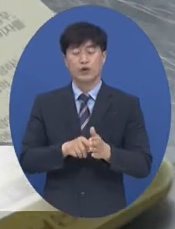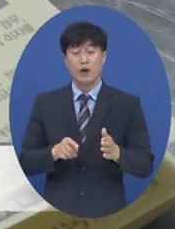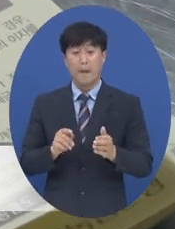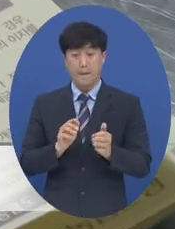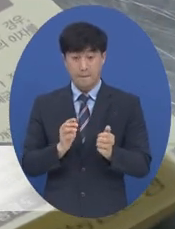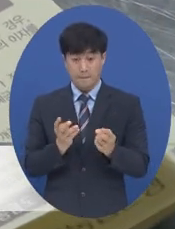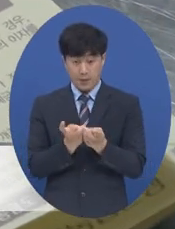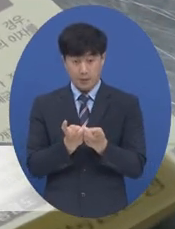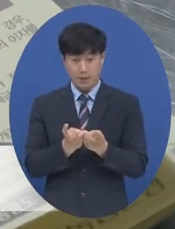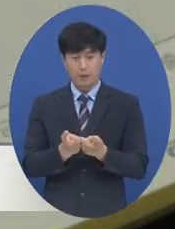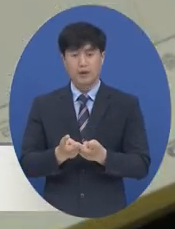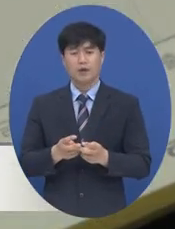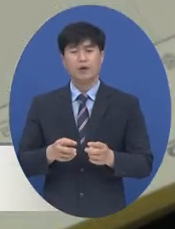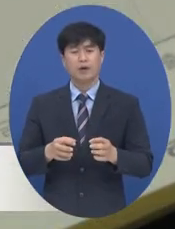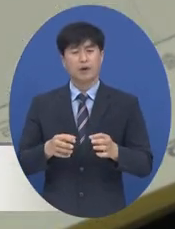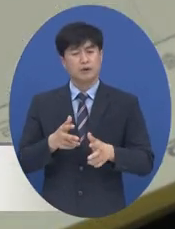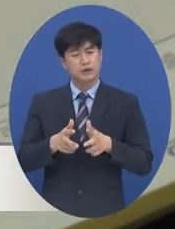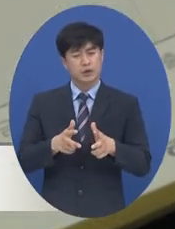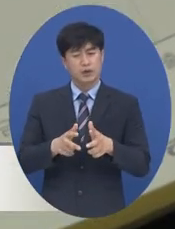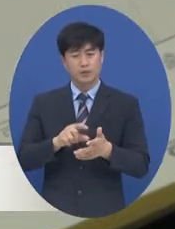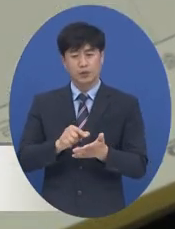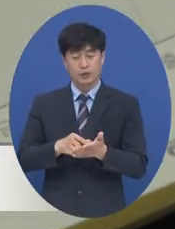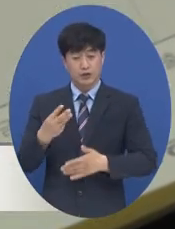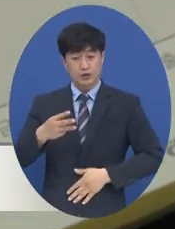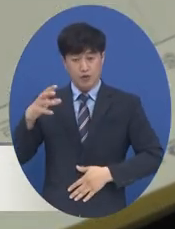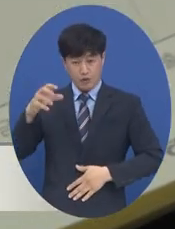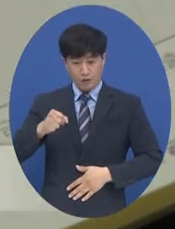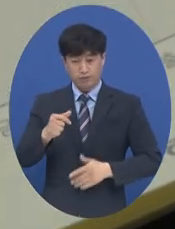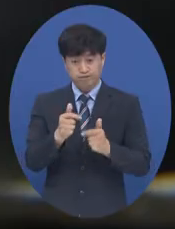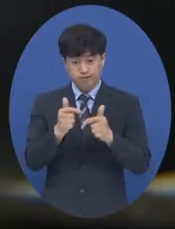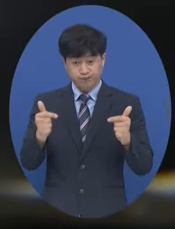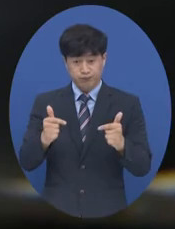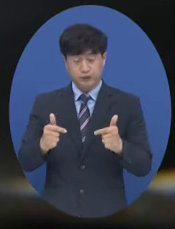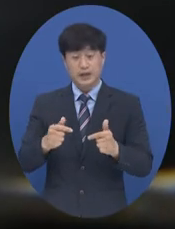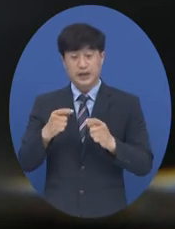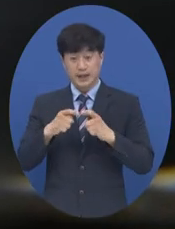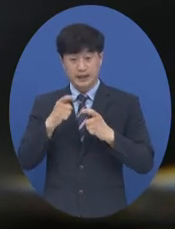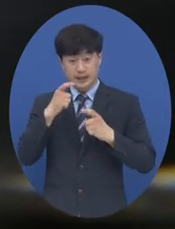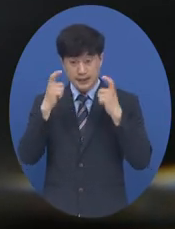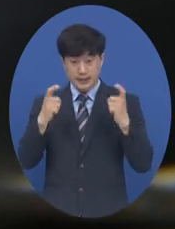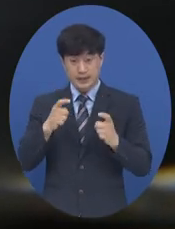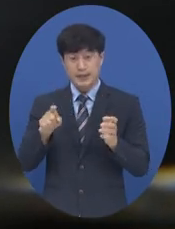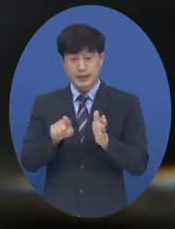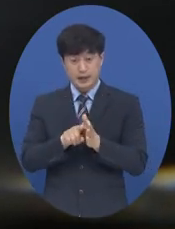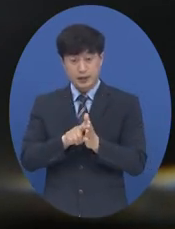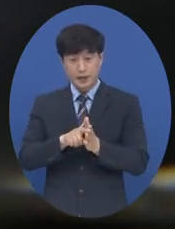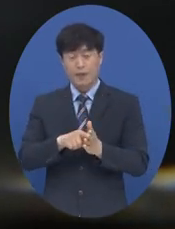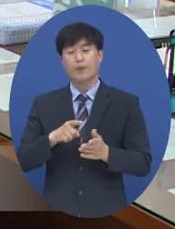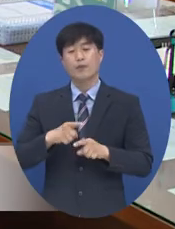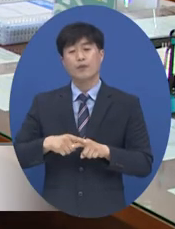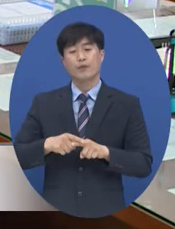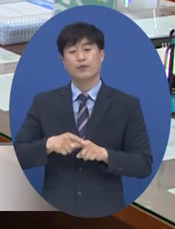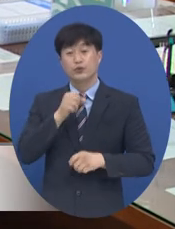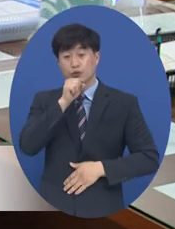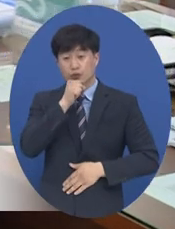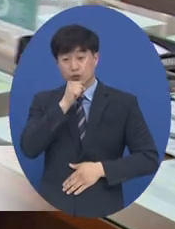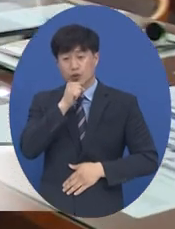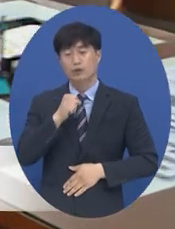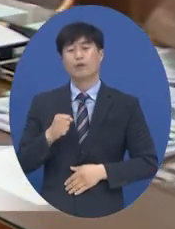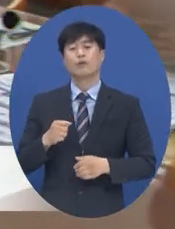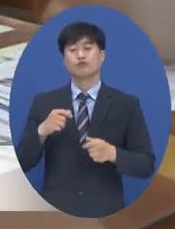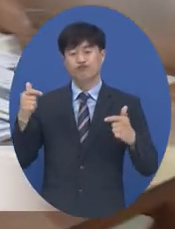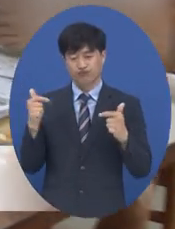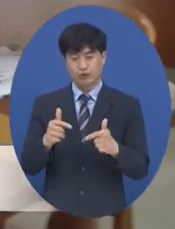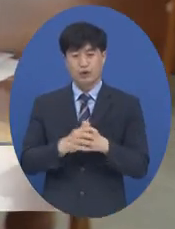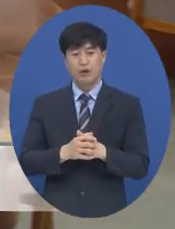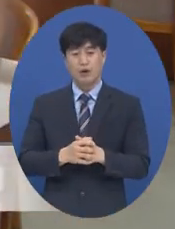규모를 4천억 원으로 늘리고 개인 신용 평점도 839점 이하로 확대해 지원 문턱을 낮췄습니다. 이에 더해 업체 한